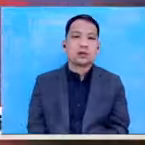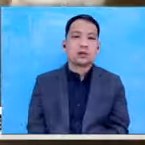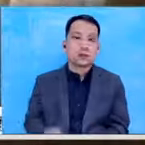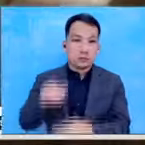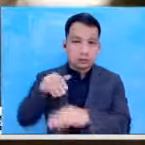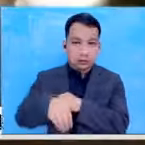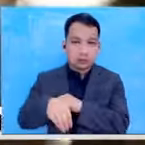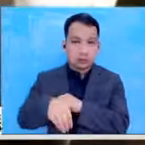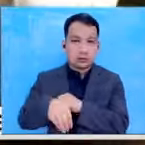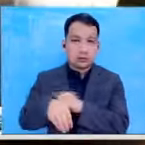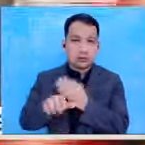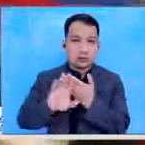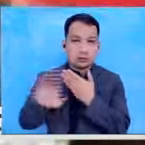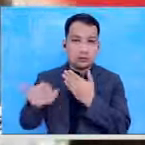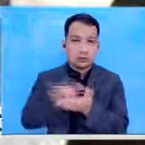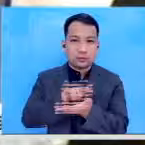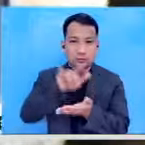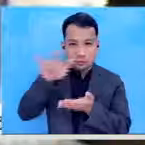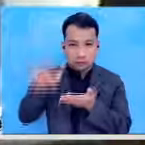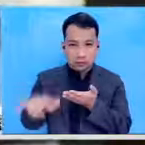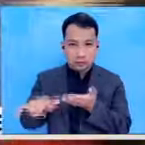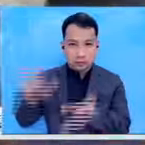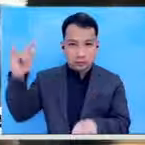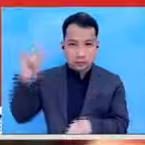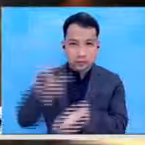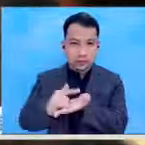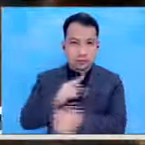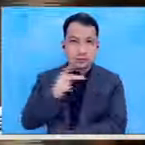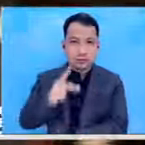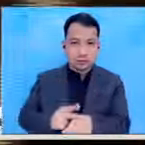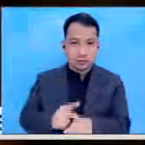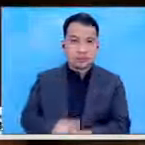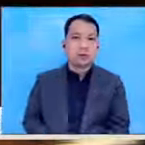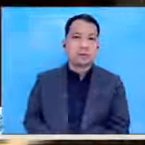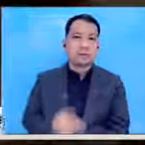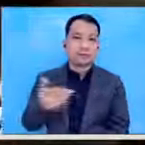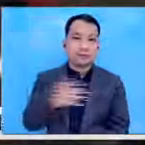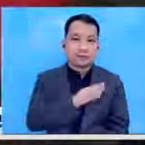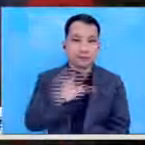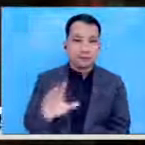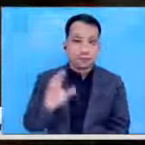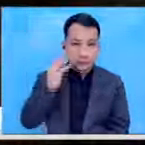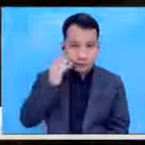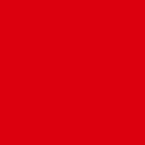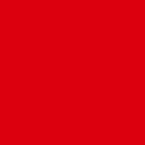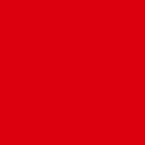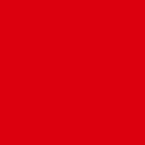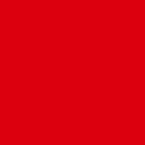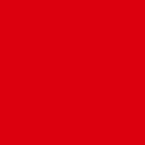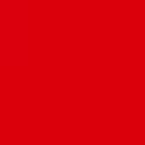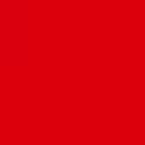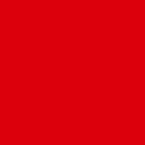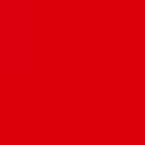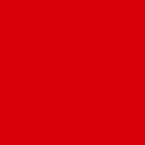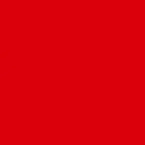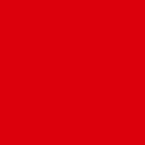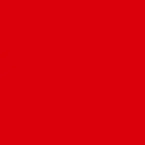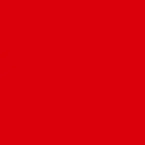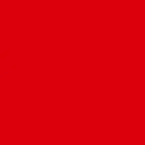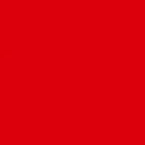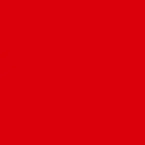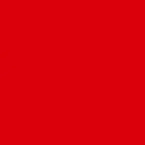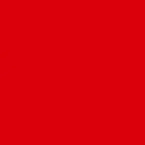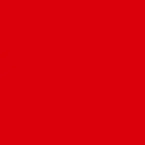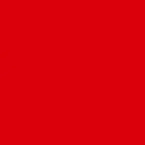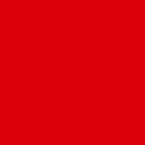siya babalik pauwi sa bansa. Nagbabalita mula sa frontline, Marlene Alcaide, News 5. Mga kapatid, Jess De Los